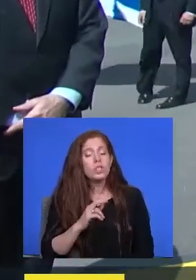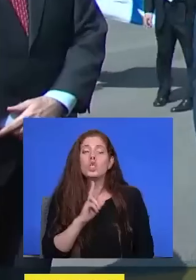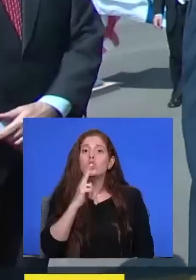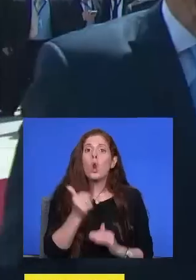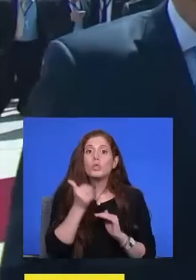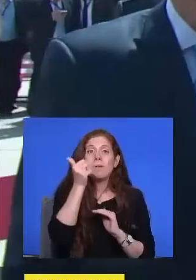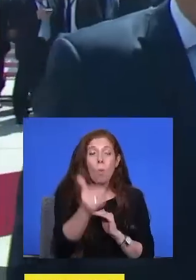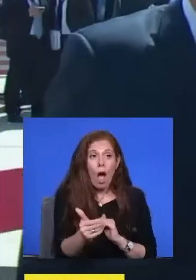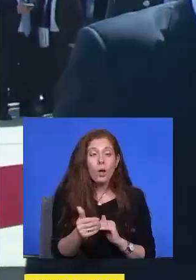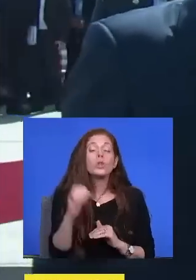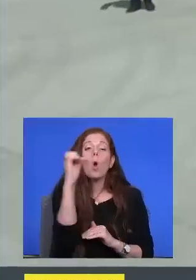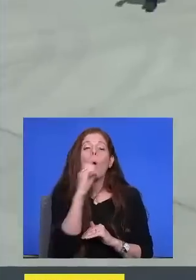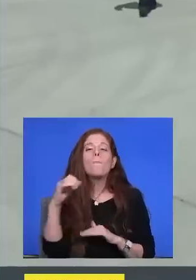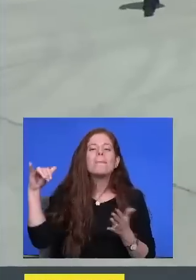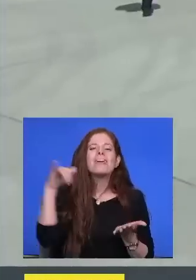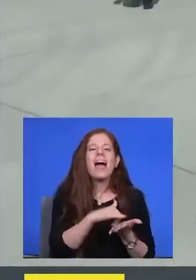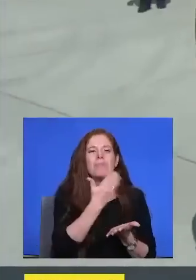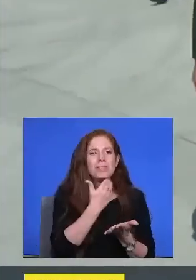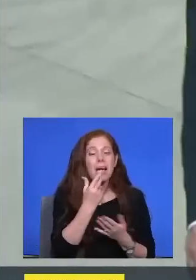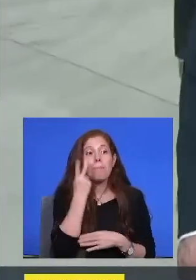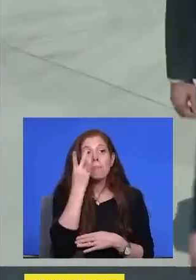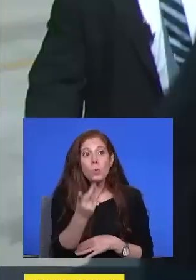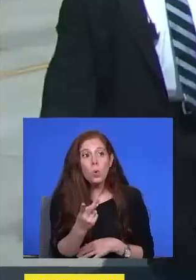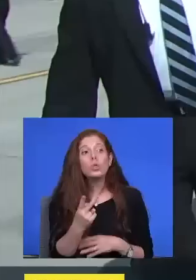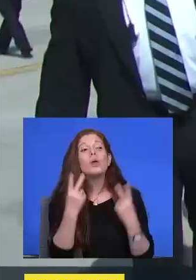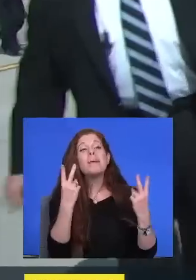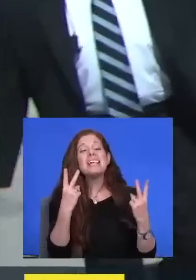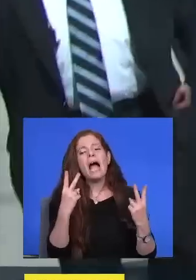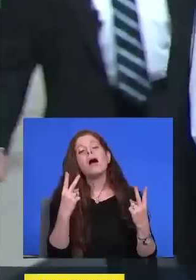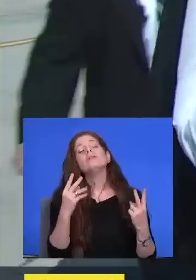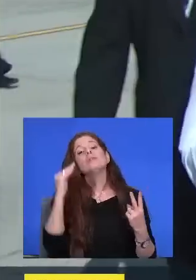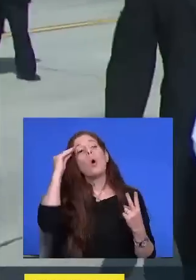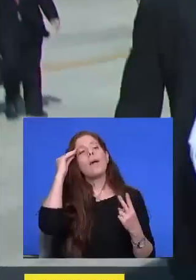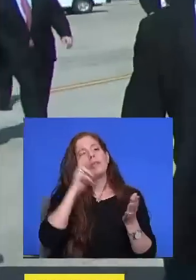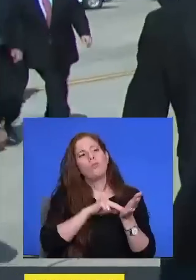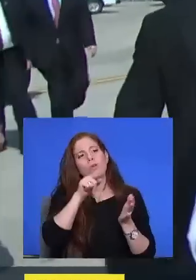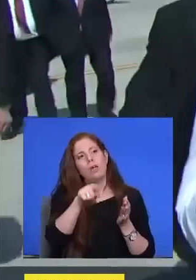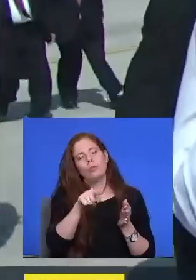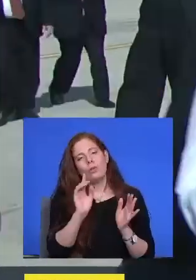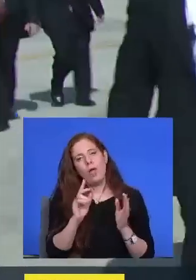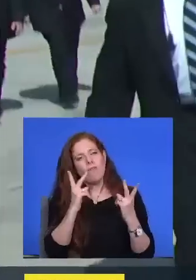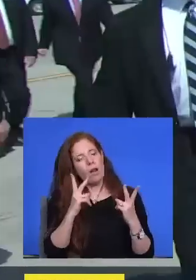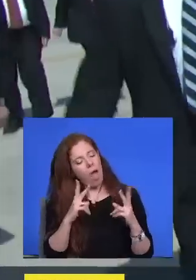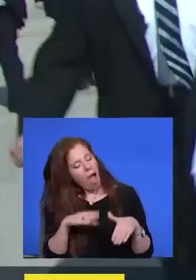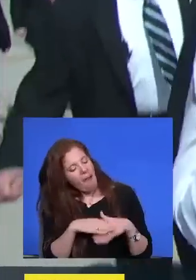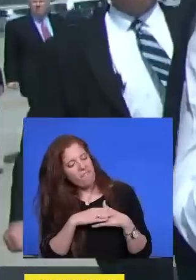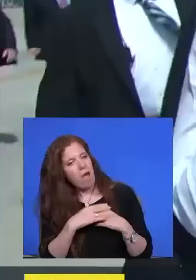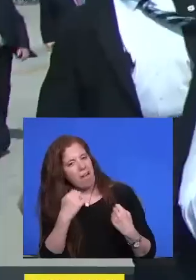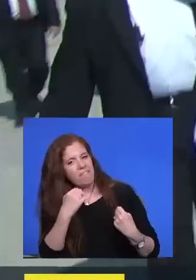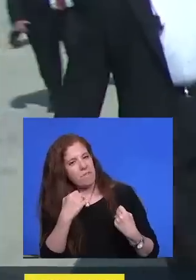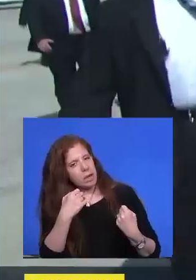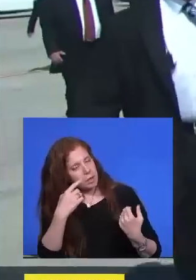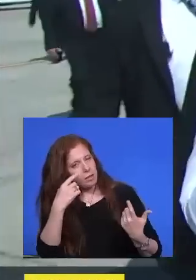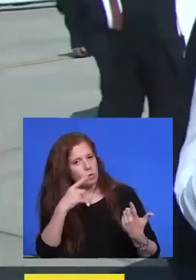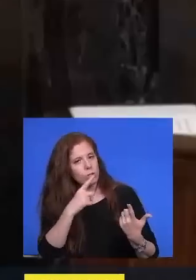נחת אובמה בישראל לביקור שממנו הזכרו בעיקר את התמונה הזאת. אבל האחווה הגברית הזאת לא העידה באמת על שיפור